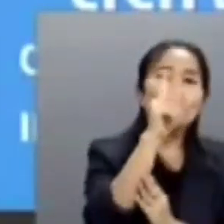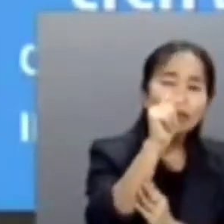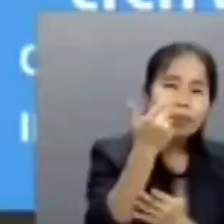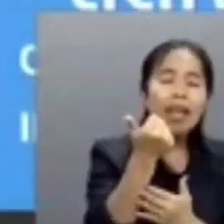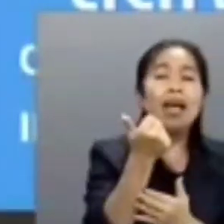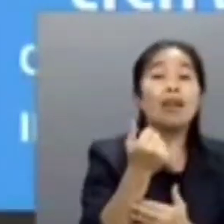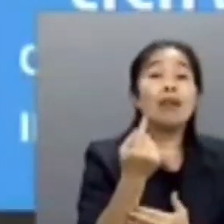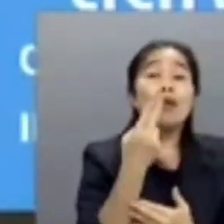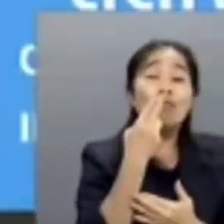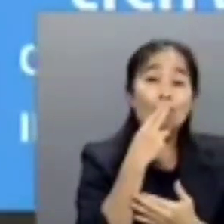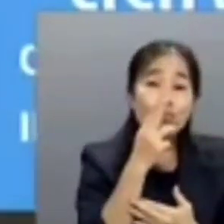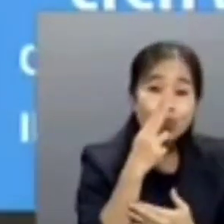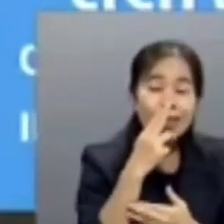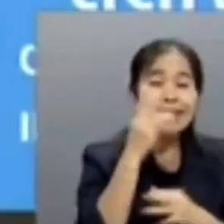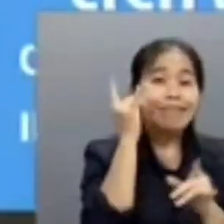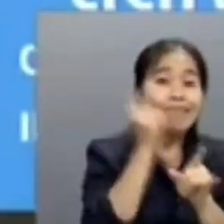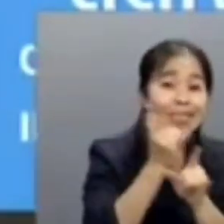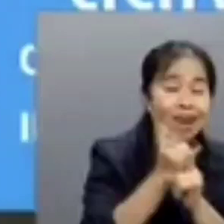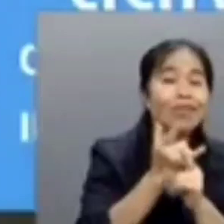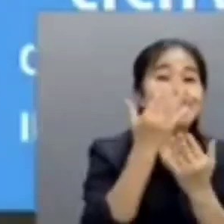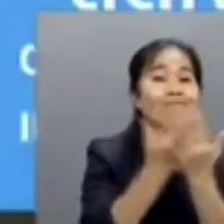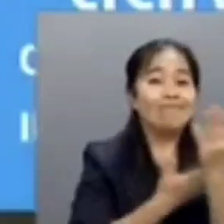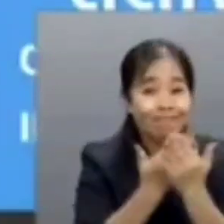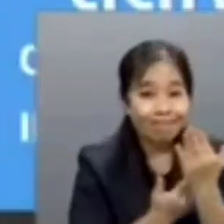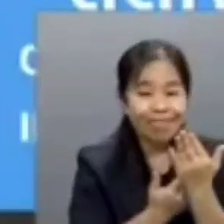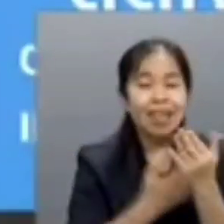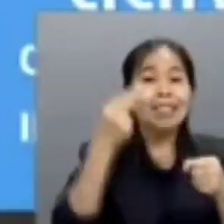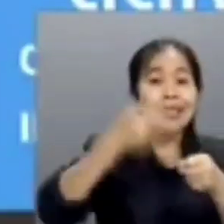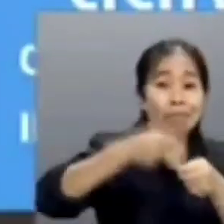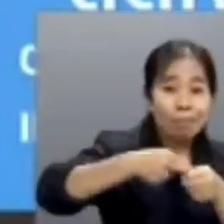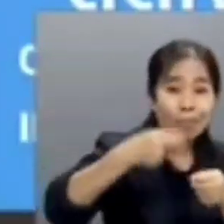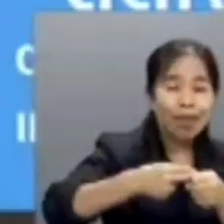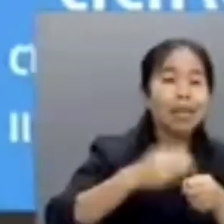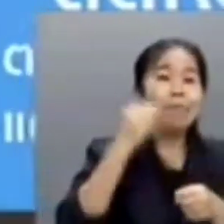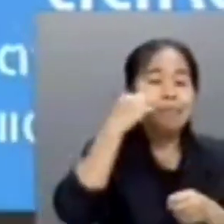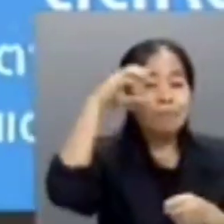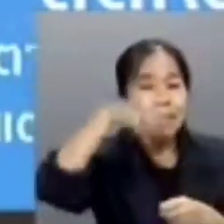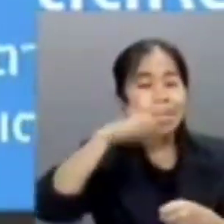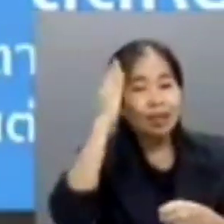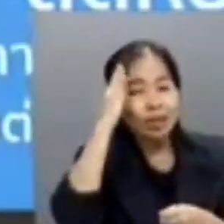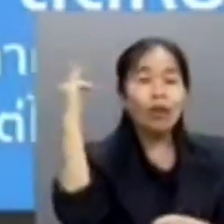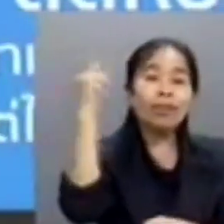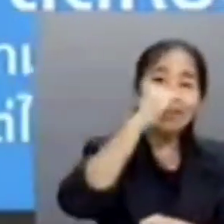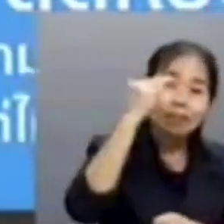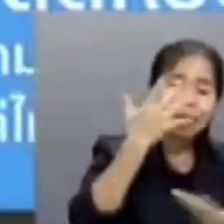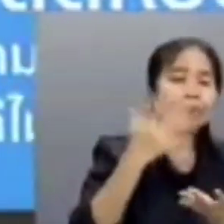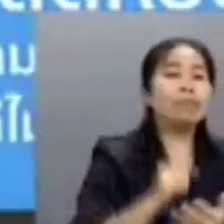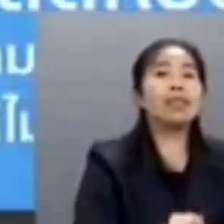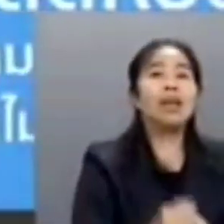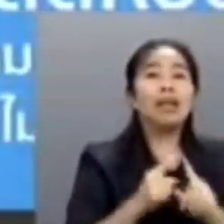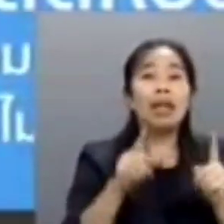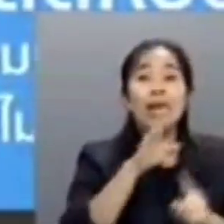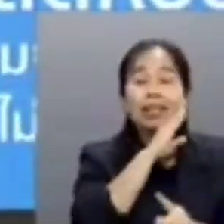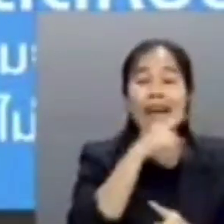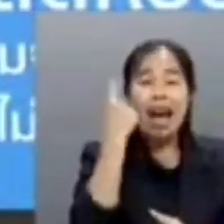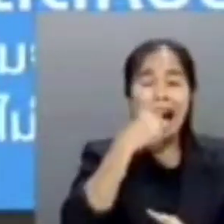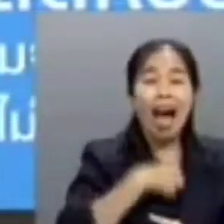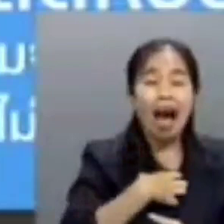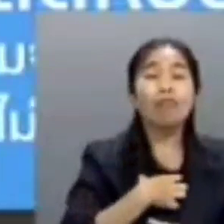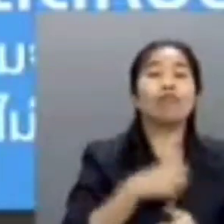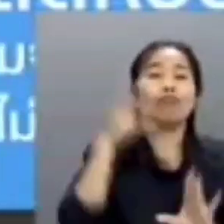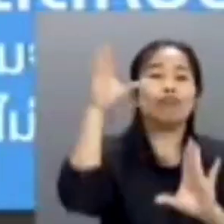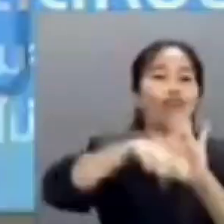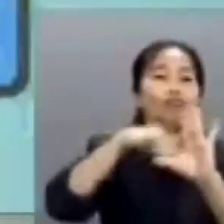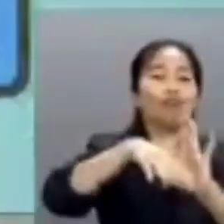ทำตามจะได้รับเสร็จประโยชน์จากการลดหย่อนภาษีเต็มๆและไม่เสียสิทธิ์ดังนี้นะครับอันดับแรก